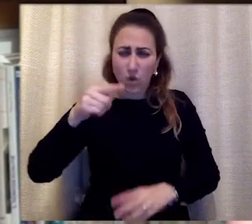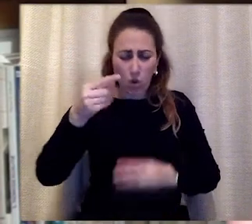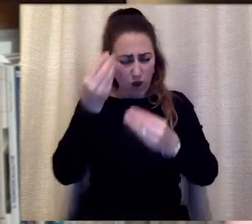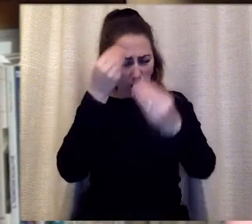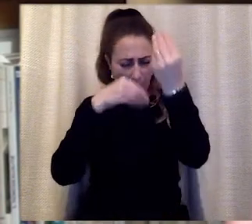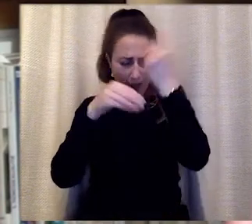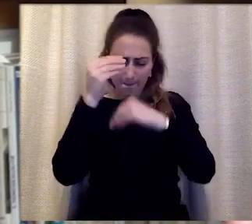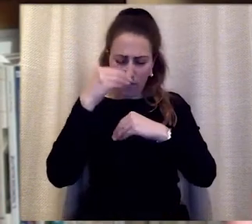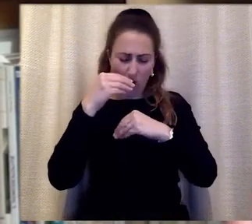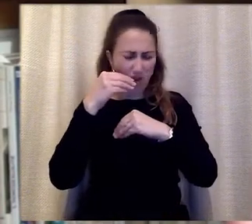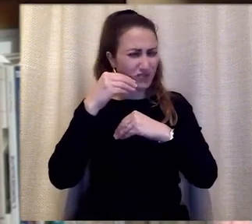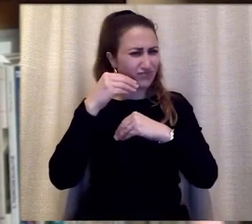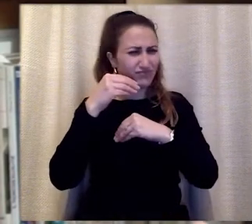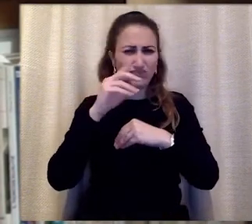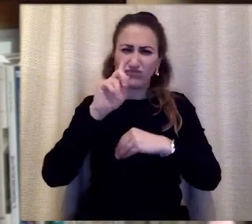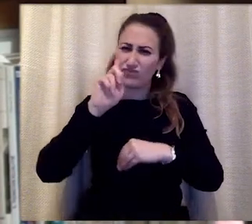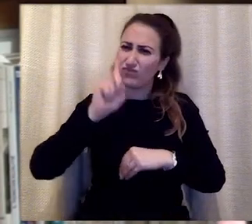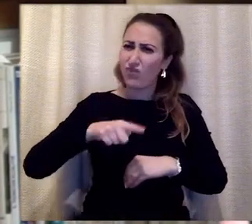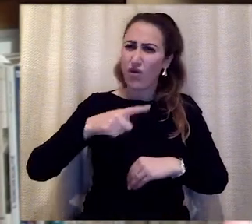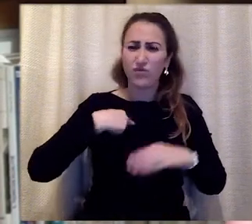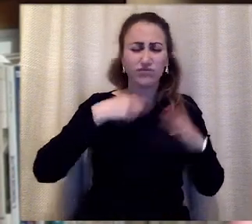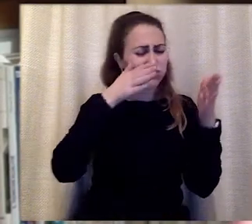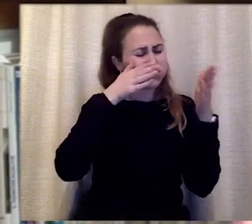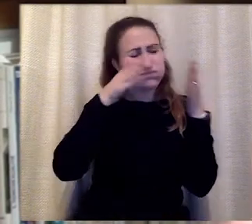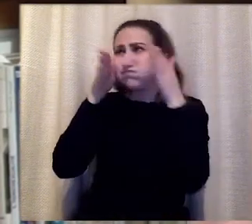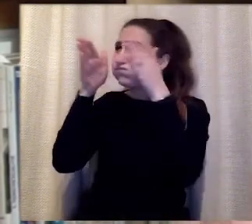enseigner de nous arrêter,